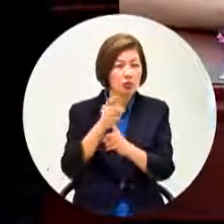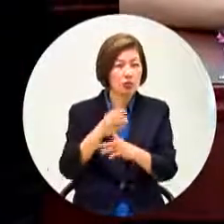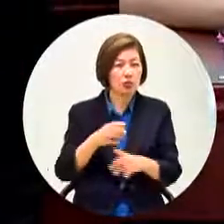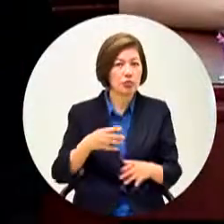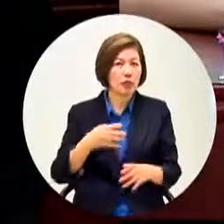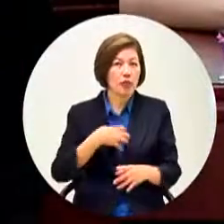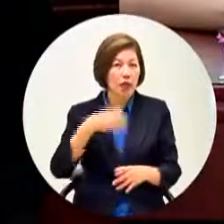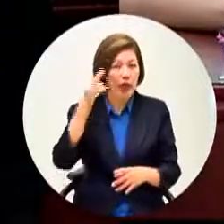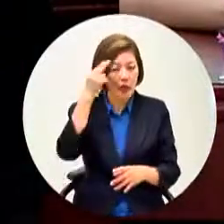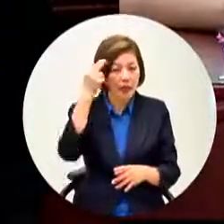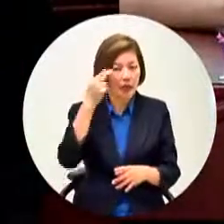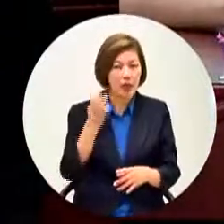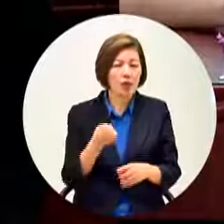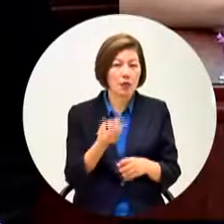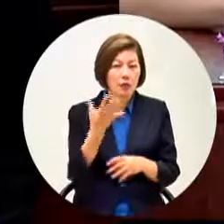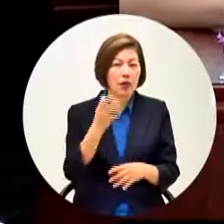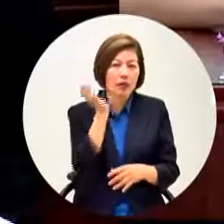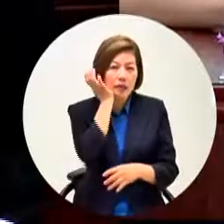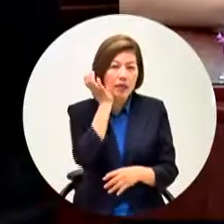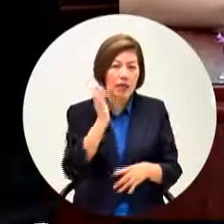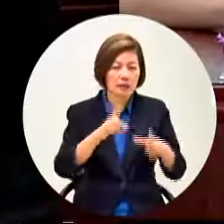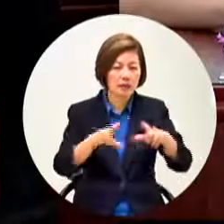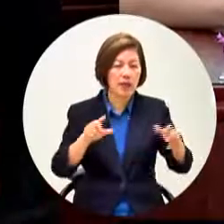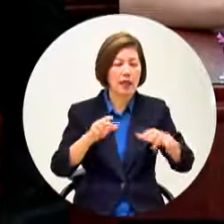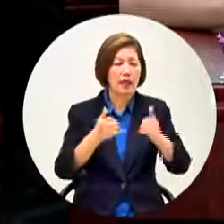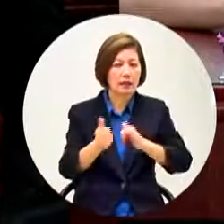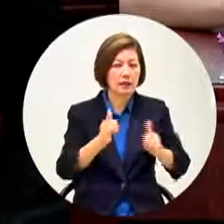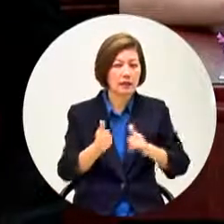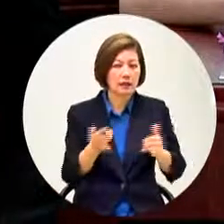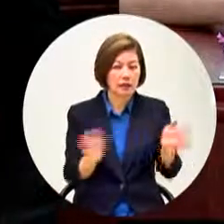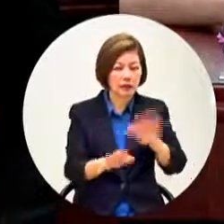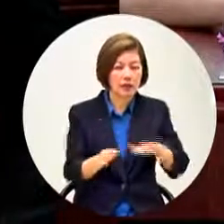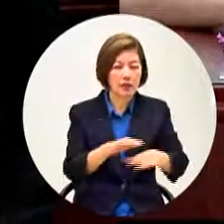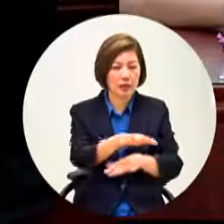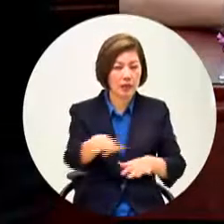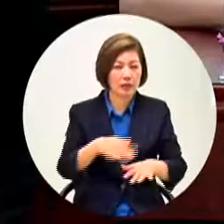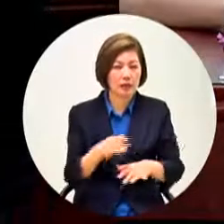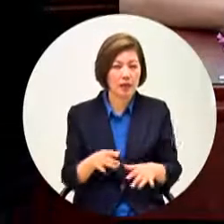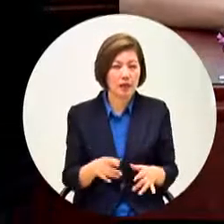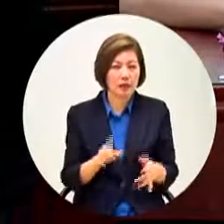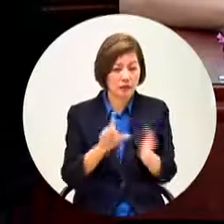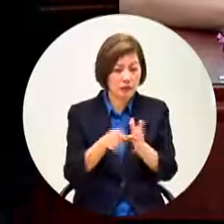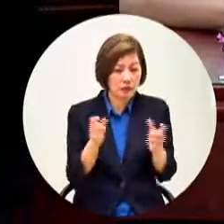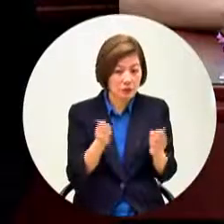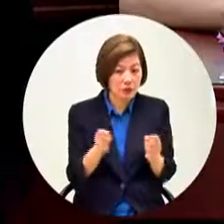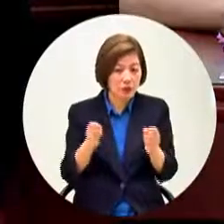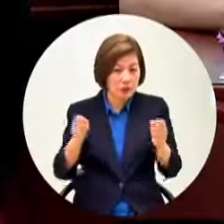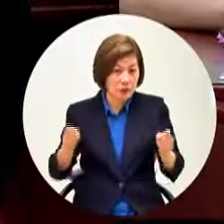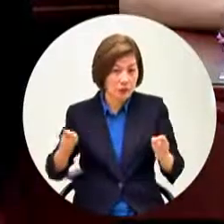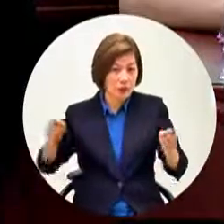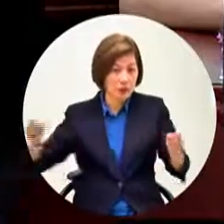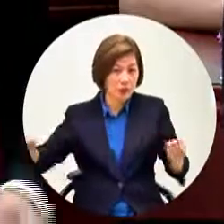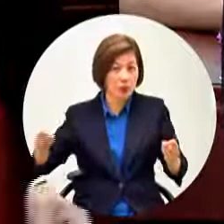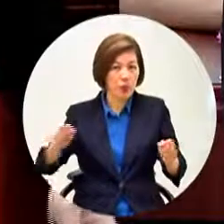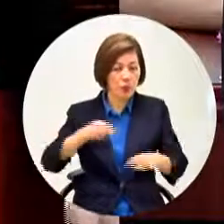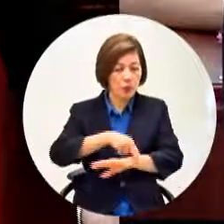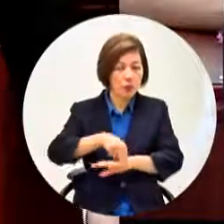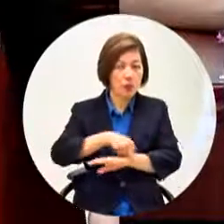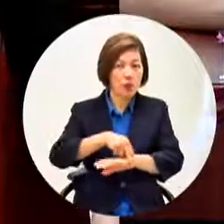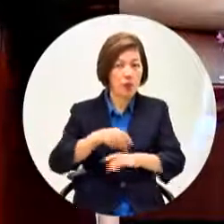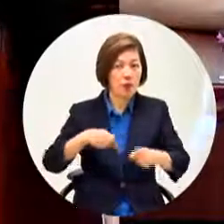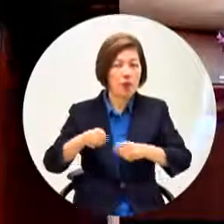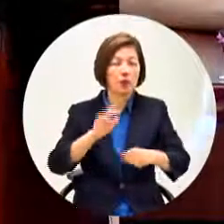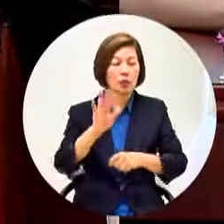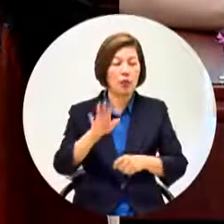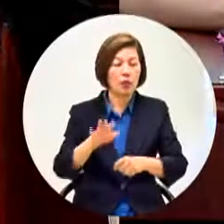冈里，还有大社掩埋场，包括燕巢的部分，有短中长期的规划。那我们希望，假如说进行顺利的话，